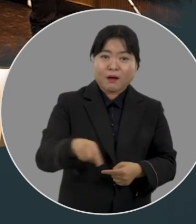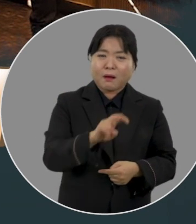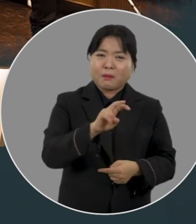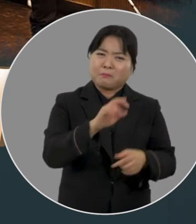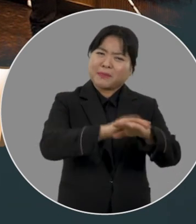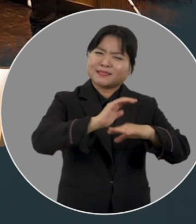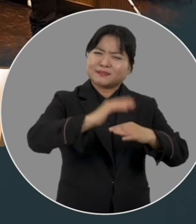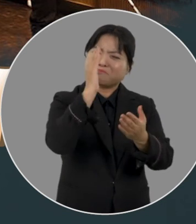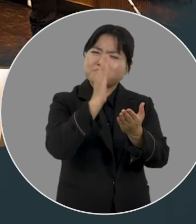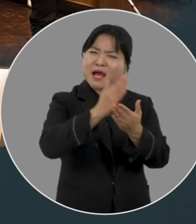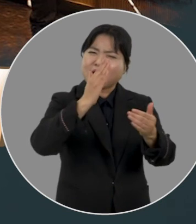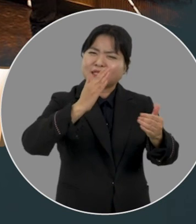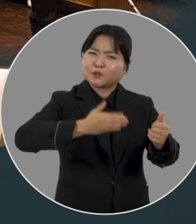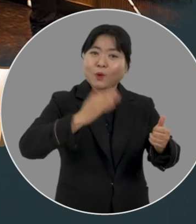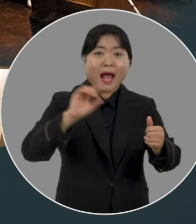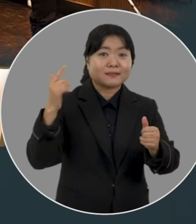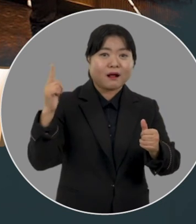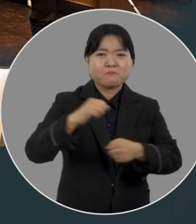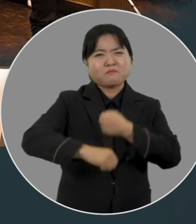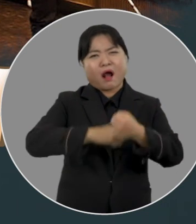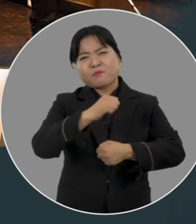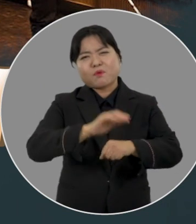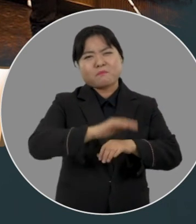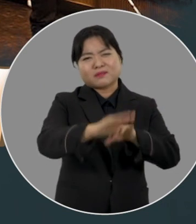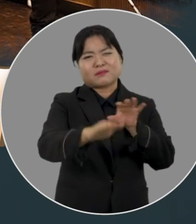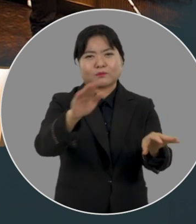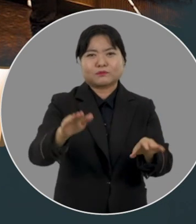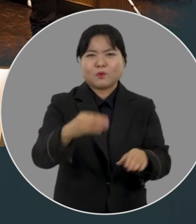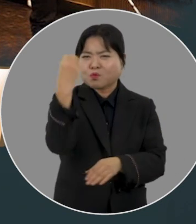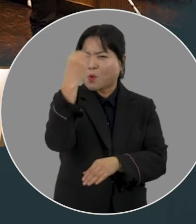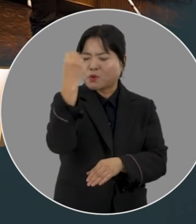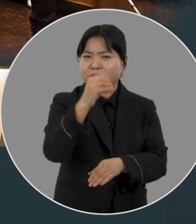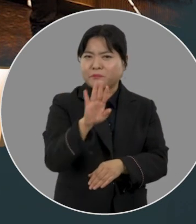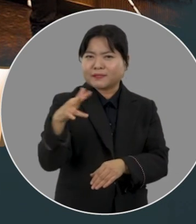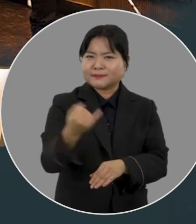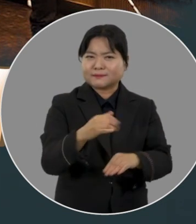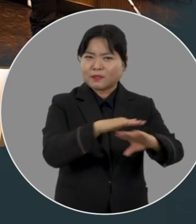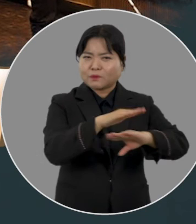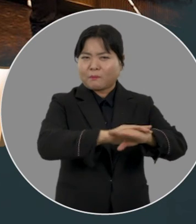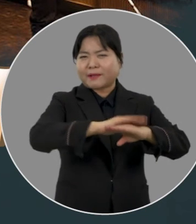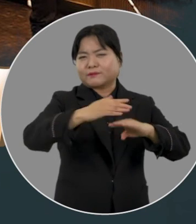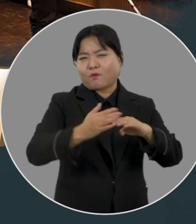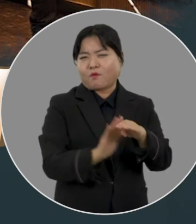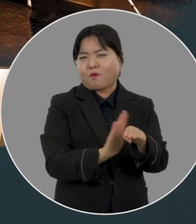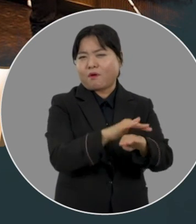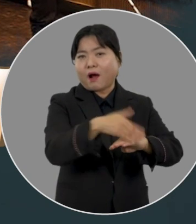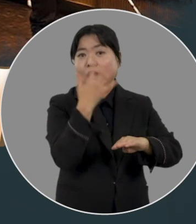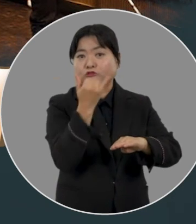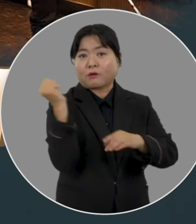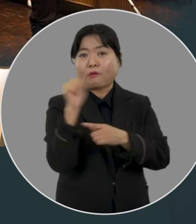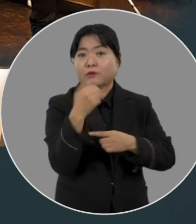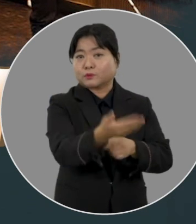만지지 마시오가 아니라 이분들이 마음껏 전시된 고급 벤츠 자동차들을 만질 수 있게끔